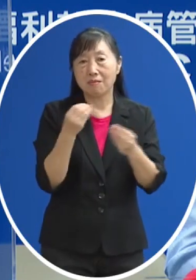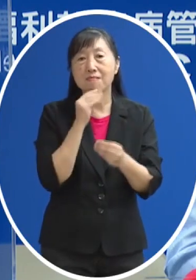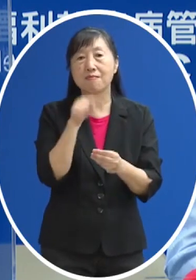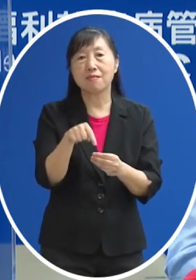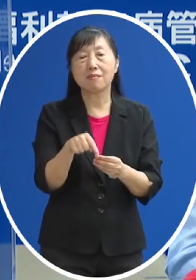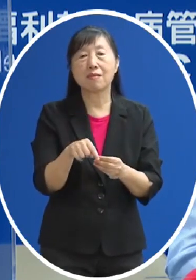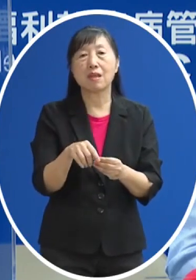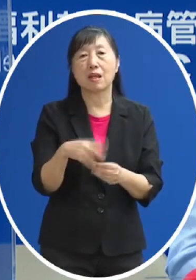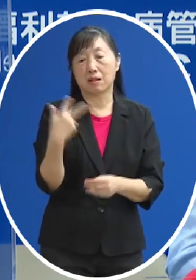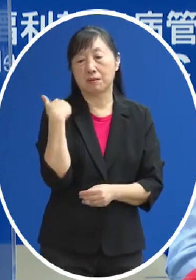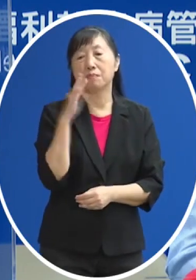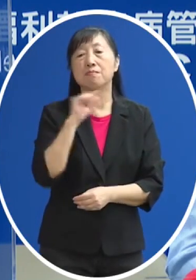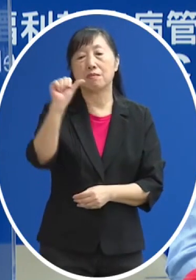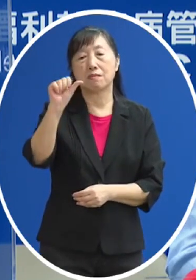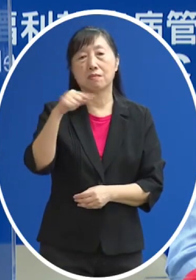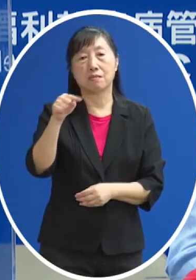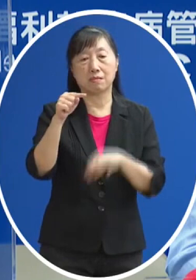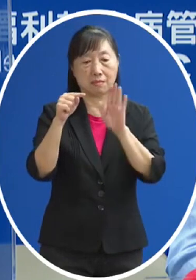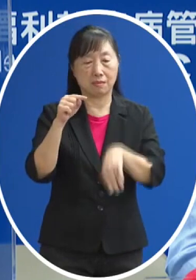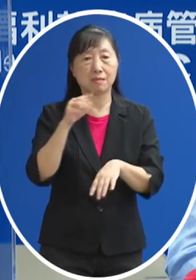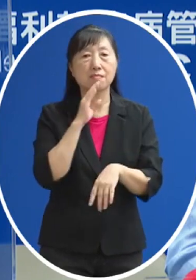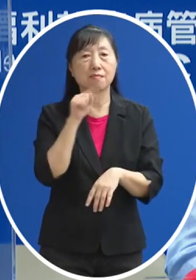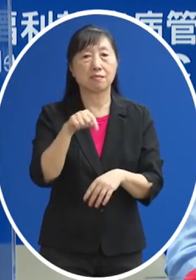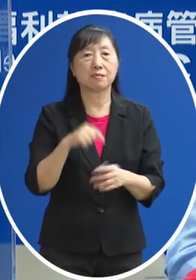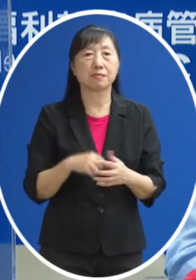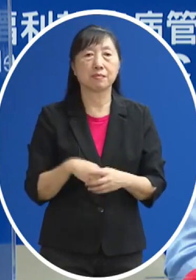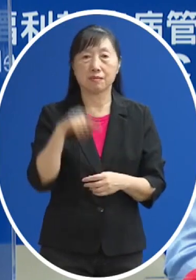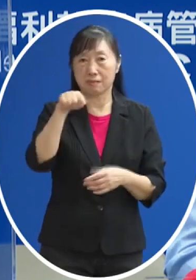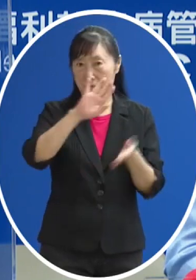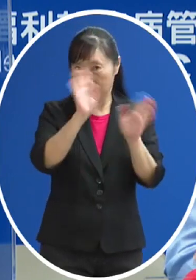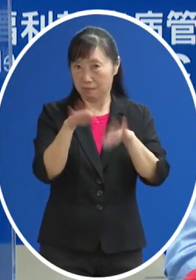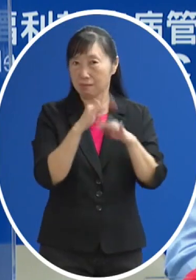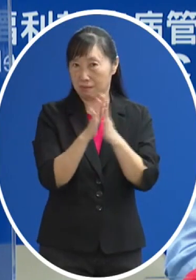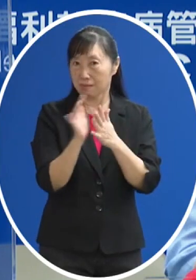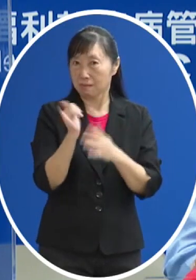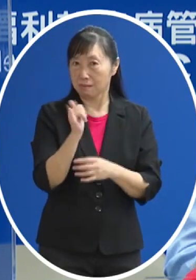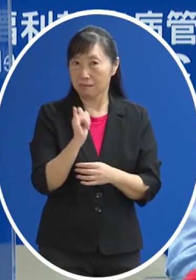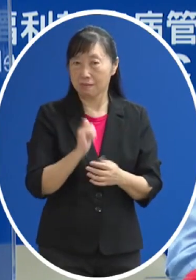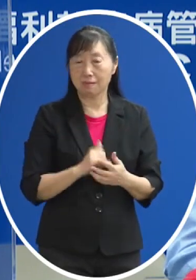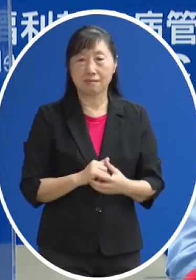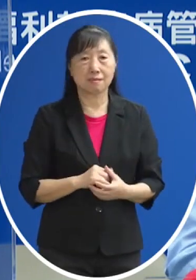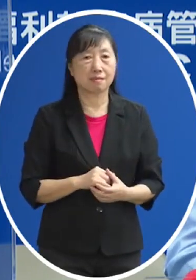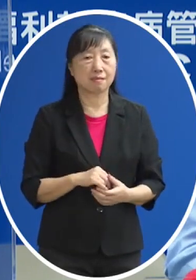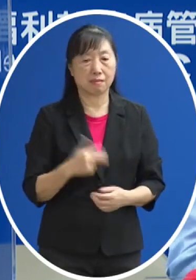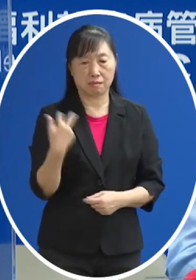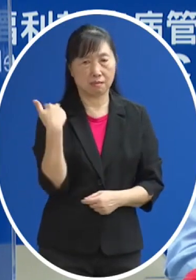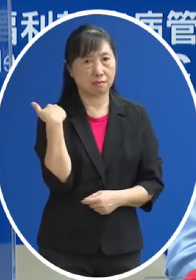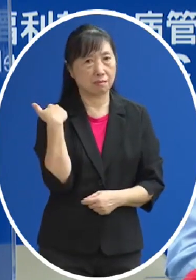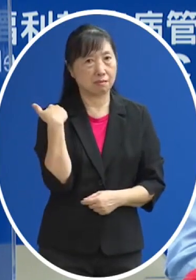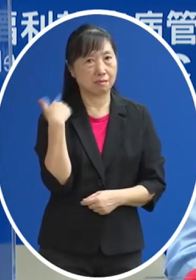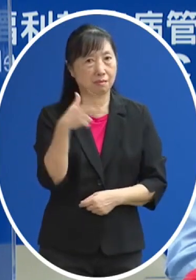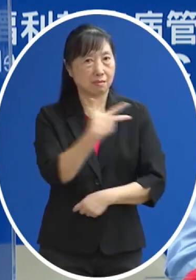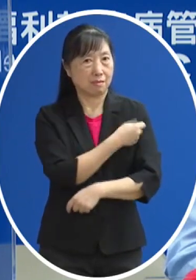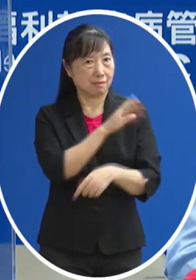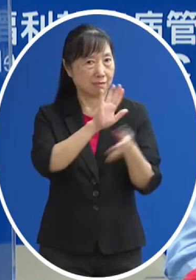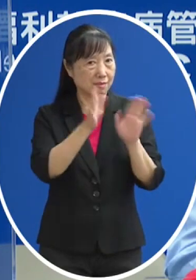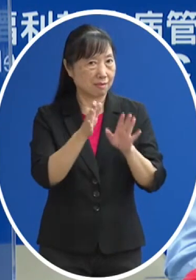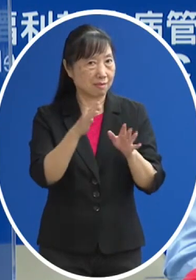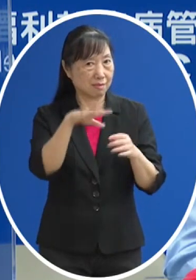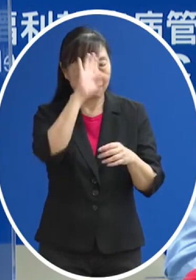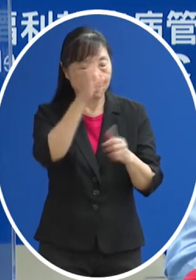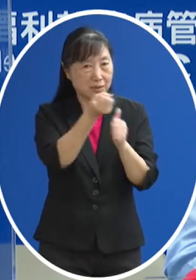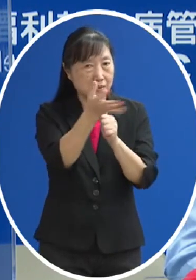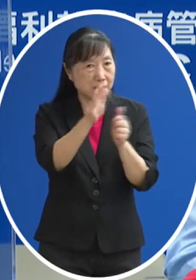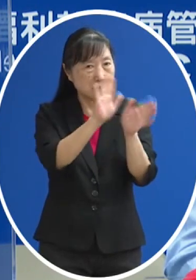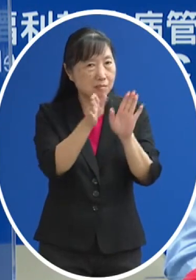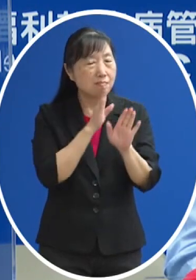降到都是五例以下。好，所以相关的情况都还不错。那不过上个礼拜的疫情的情况并没